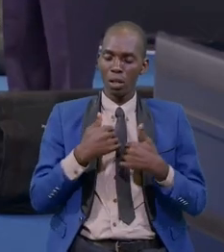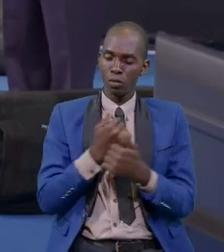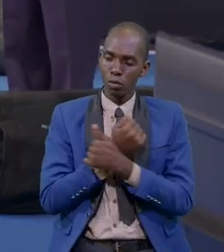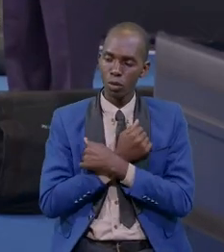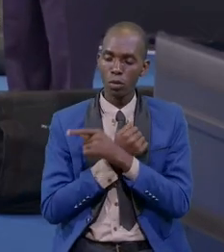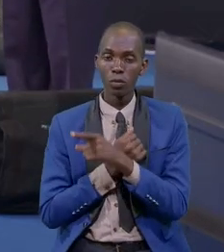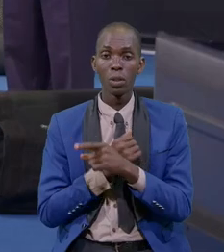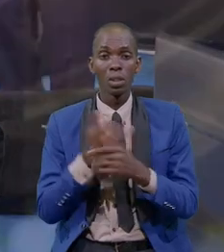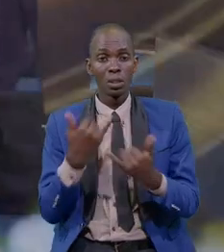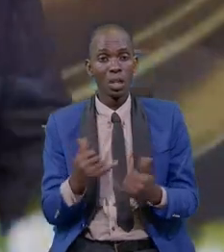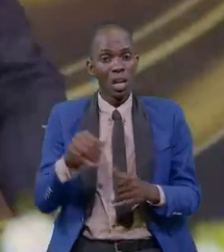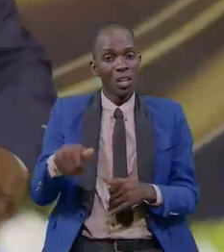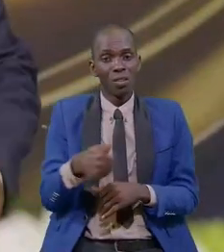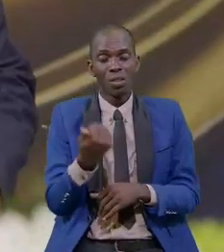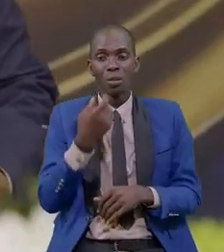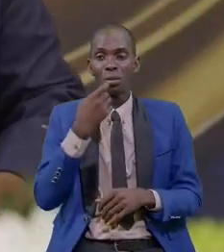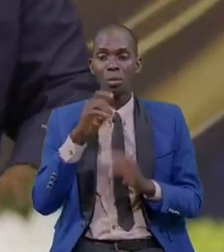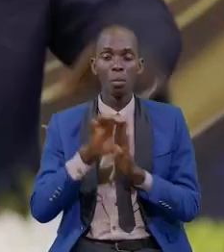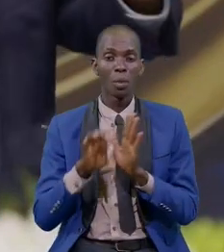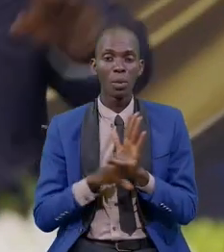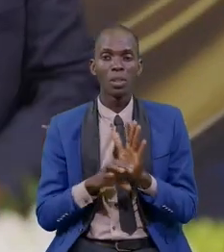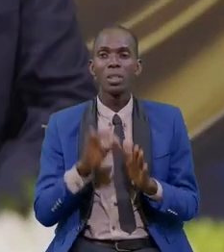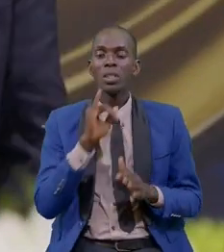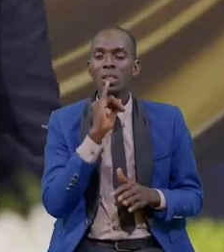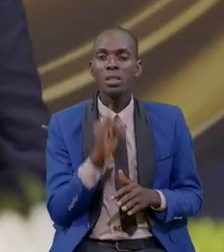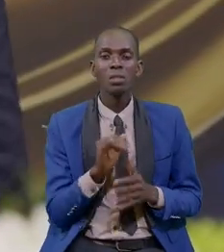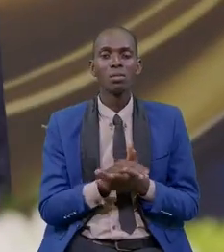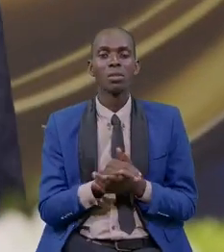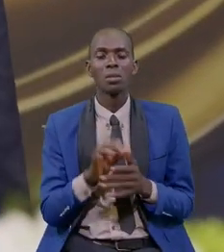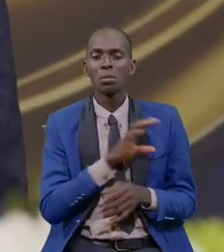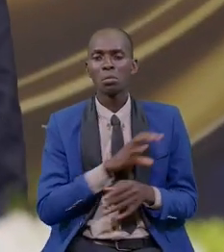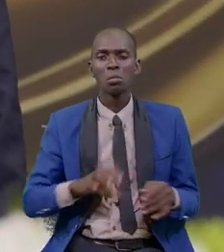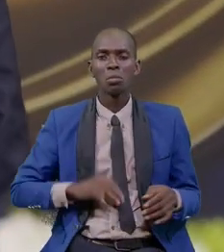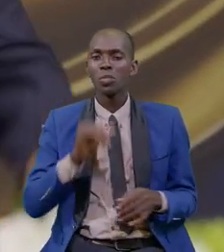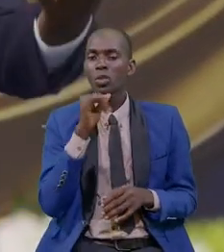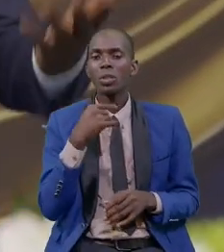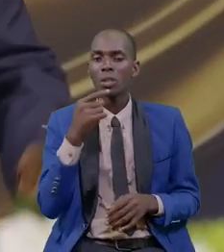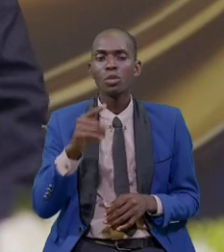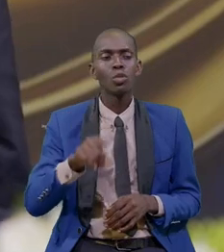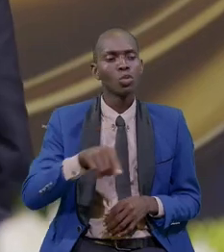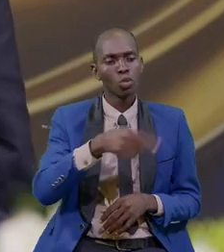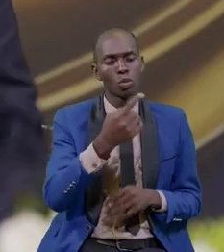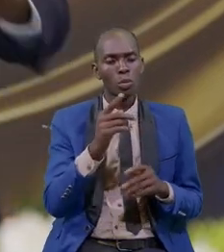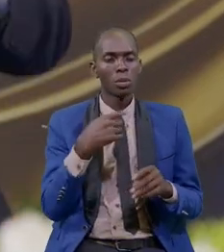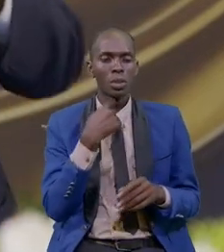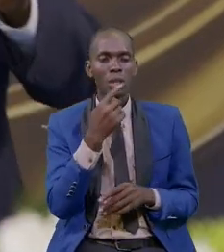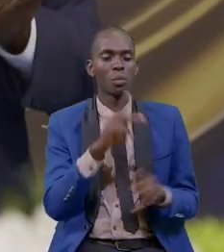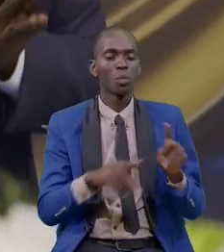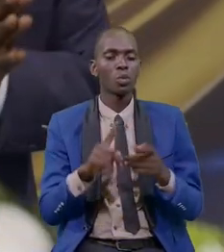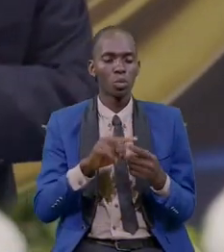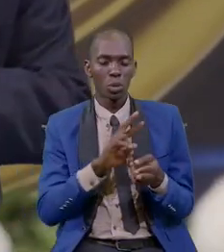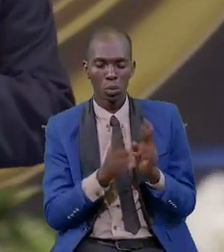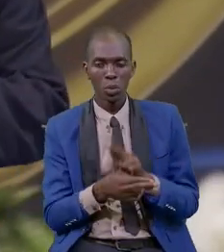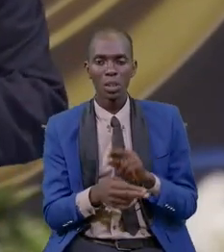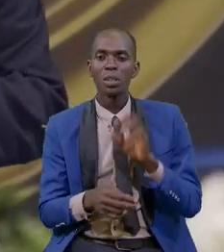Va, Christ disait. Il n'a pas dit seulement, va leur dire de se repentir. Oui, nous allons leur dire cela. Oui, ils seront